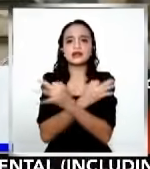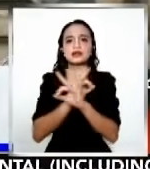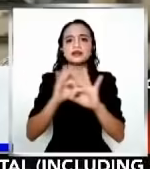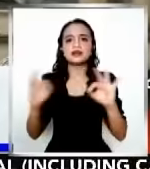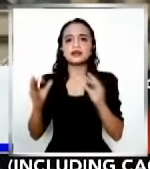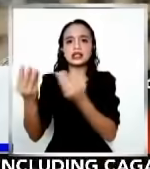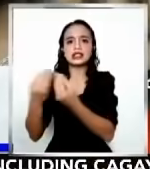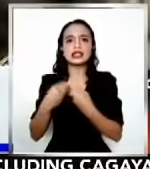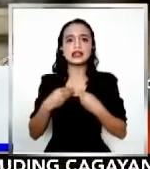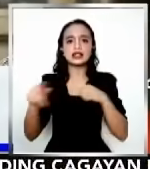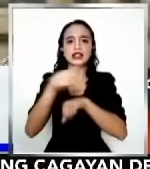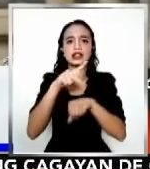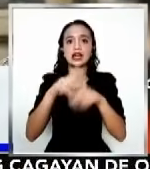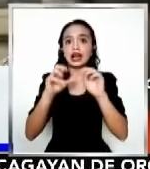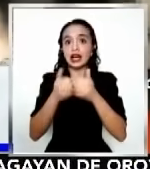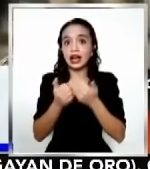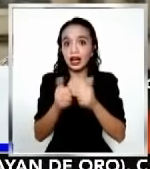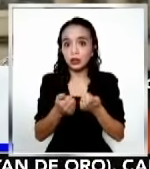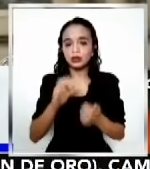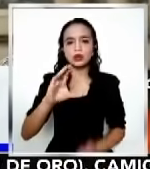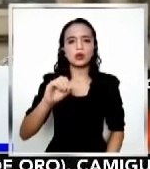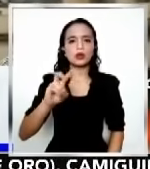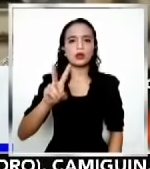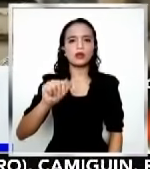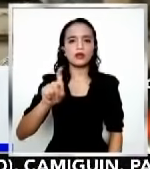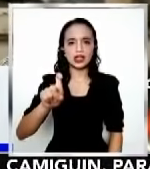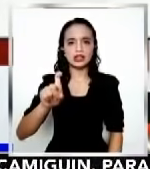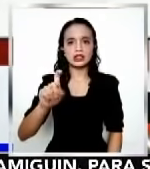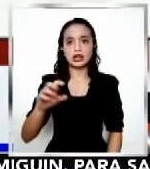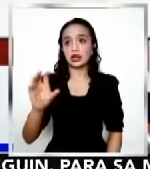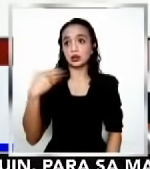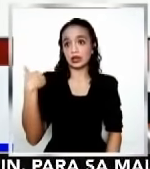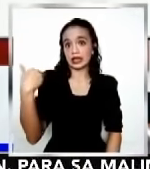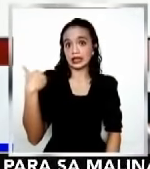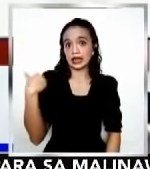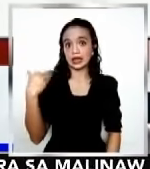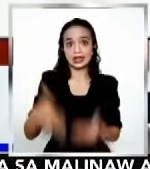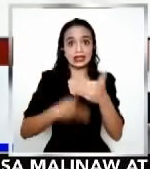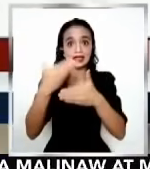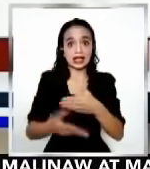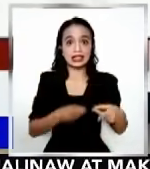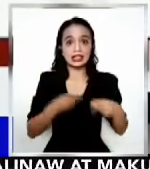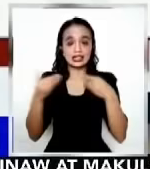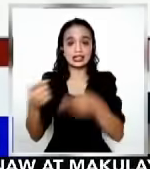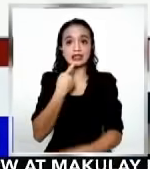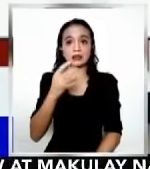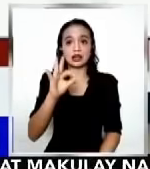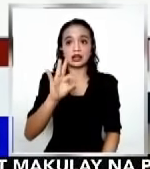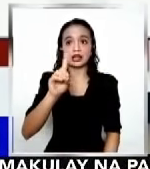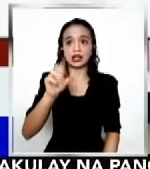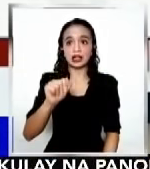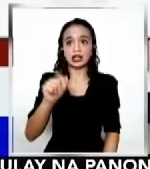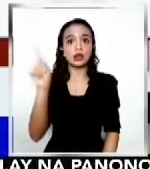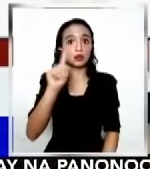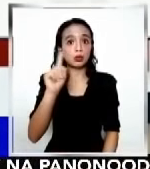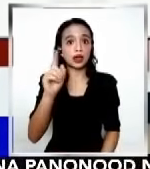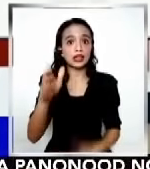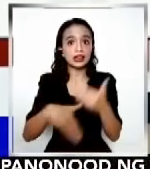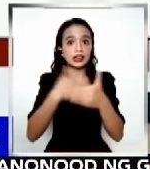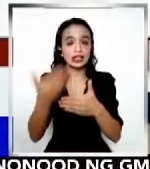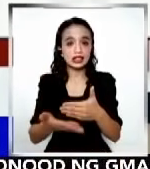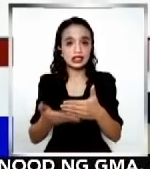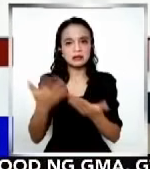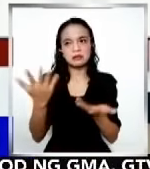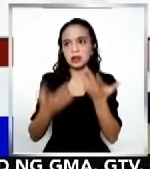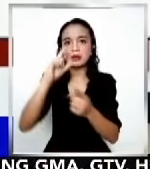facility, habang wala pa ang sunod na delivery, sabi ng FDA. Ang susunod natin na ina-expect ay maka sa isang buwan pa, no, within one month